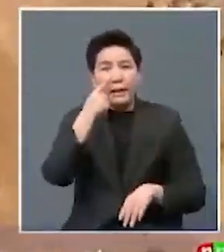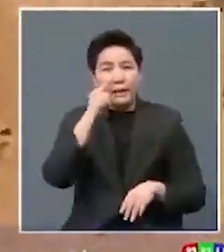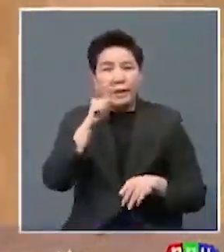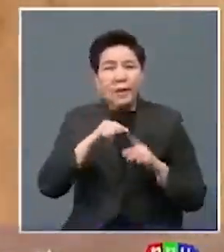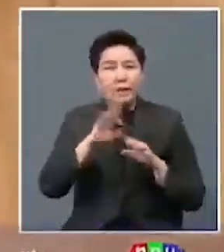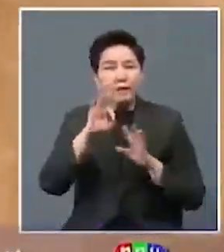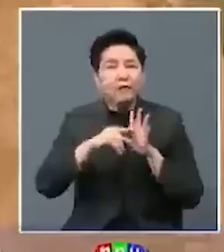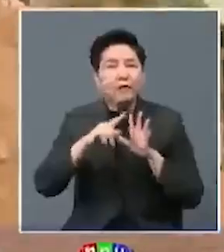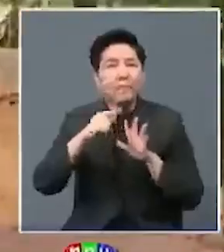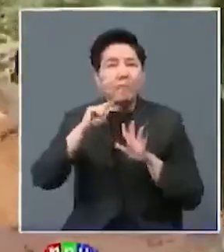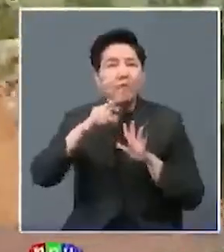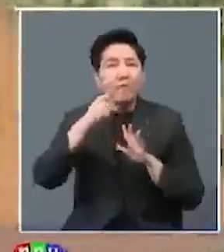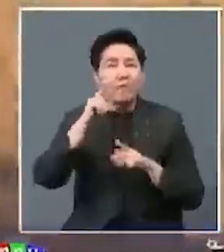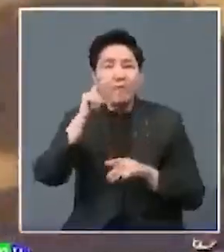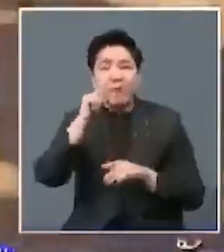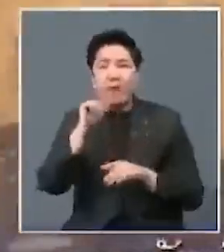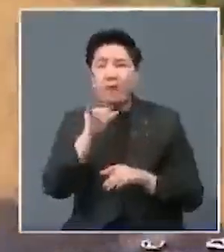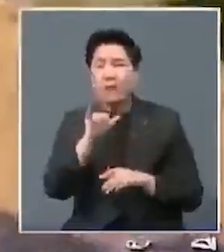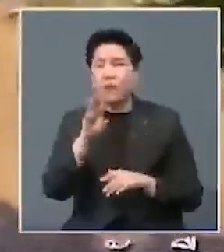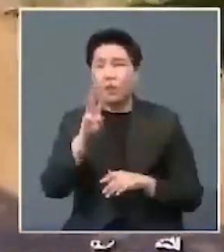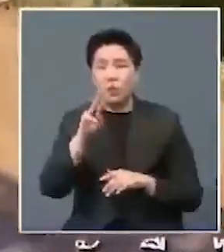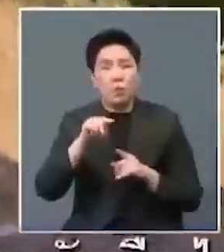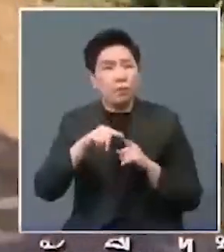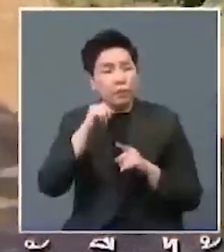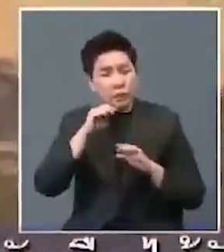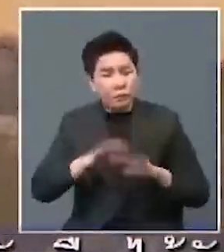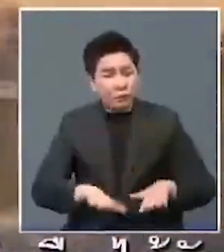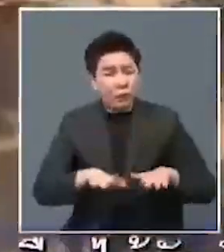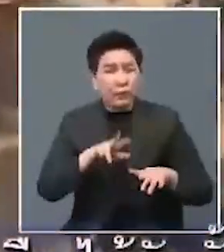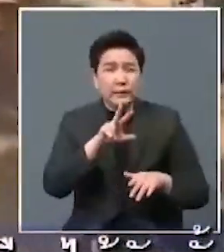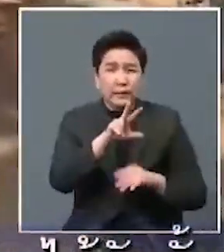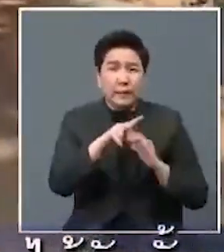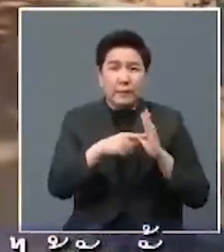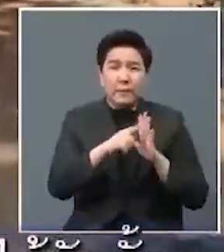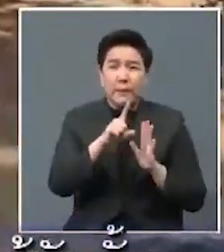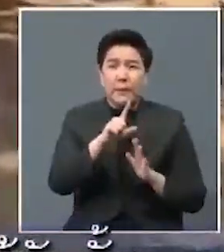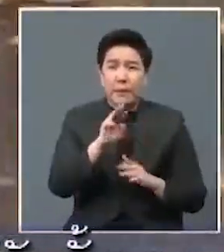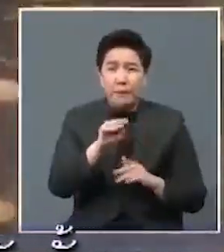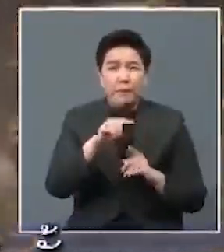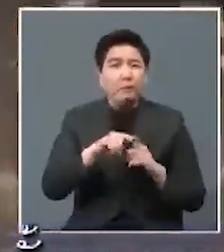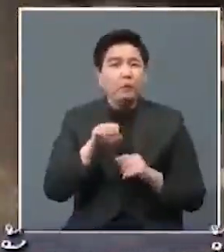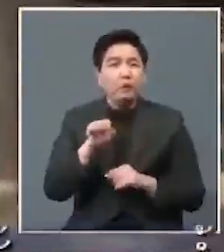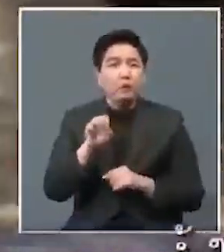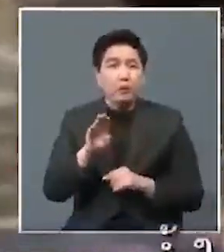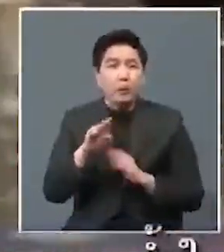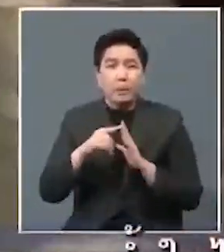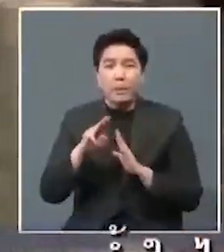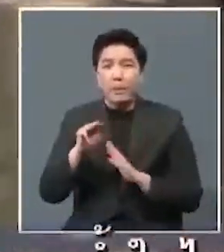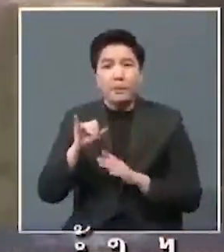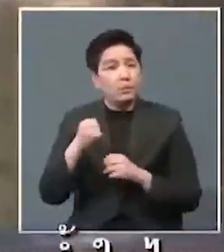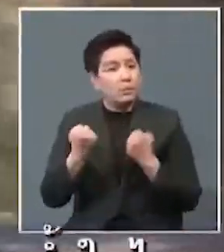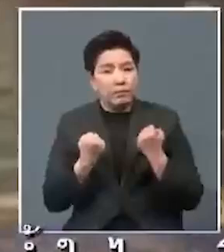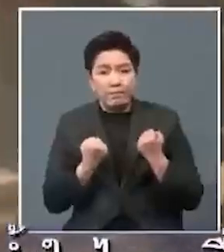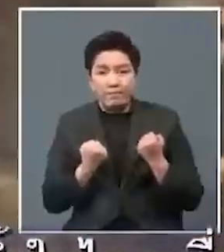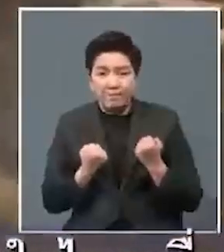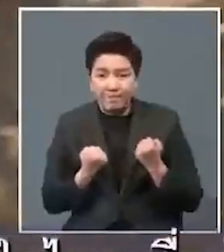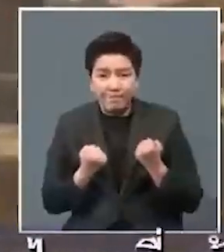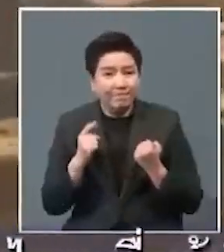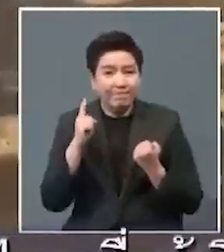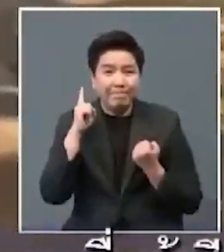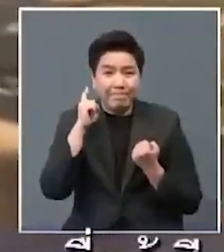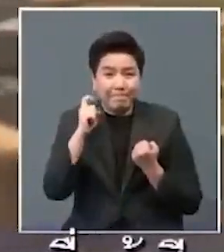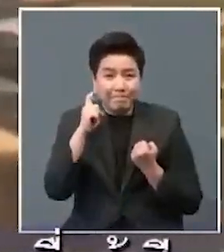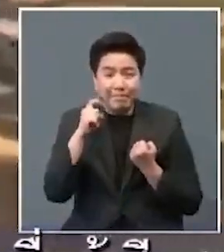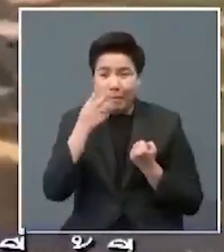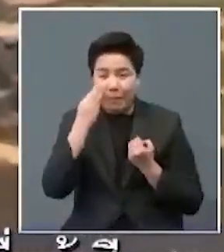ตำบลแม่ยวมรวมทั้งเส้นทางสายแม่เสรียงบ้านแม่สามแลบอำเภอศพเมยค่ะรถยนต์ไม่สามารถสัญจรผ่านได้นะคะ